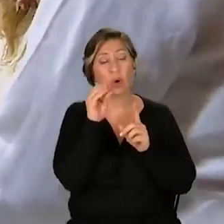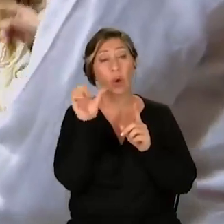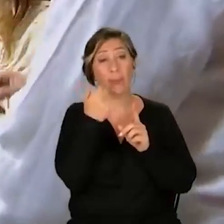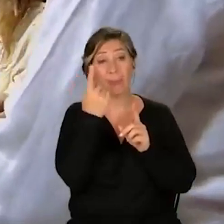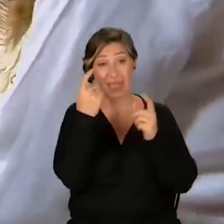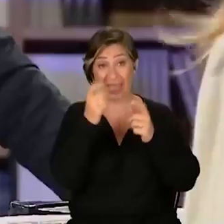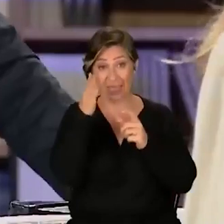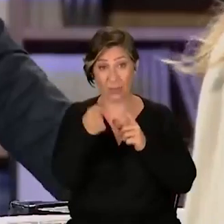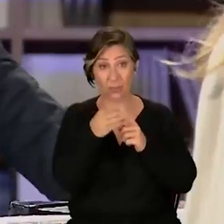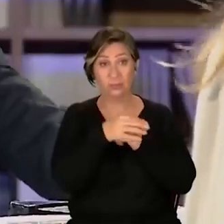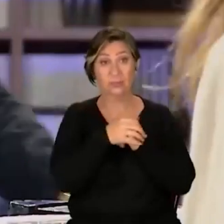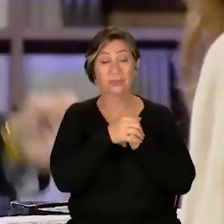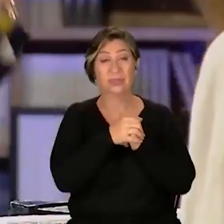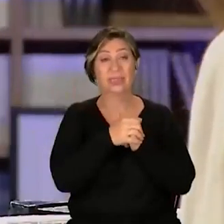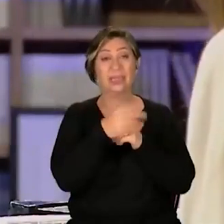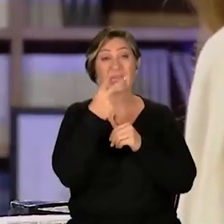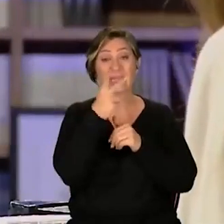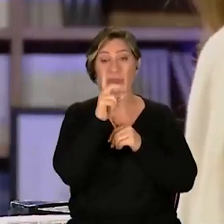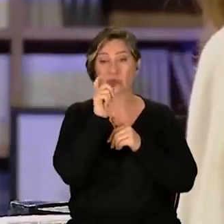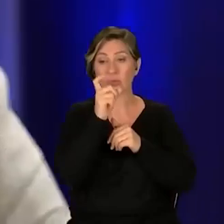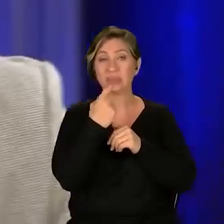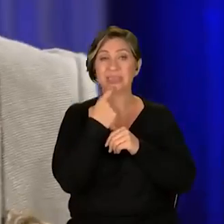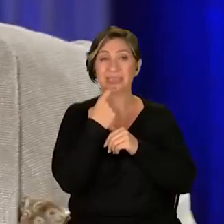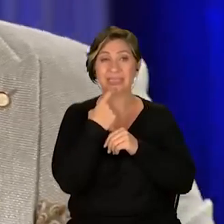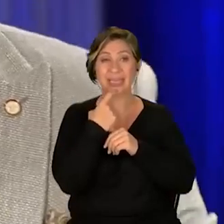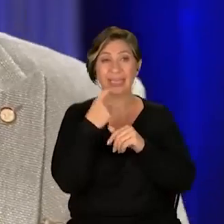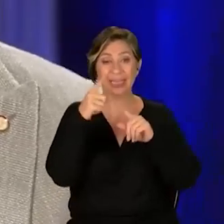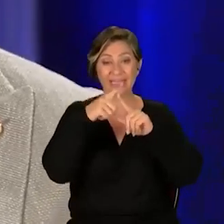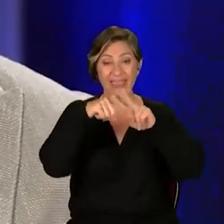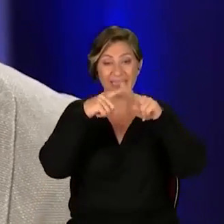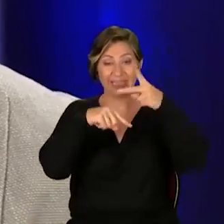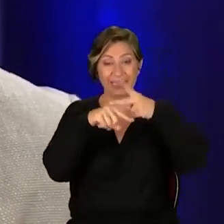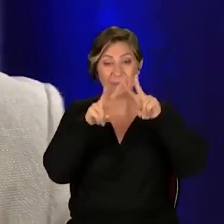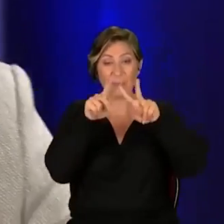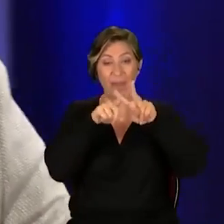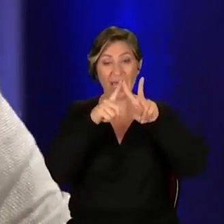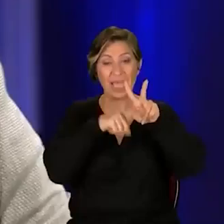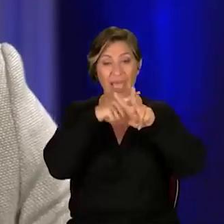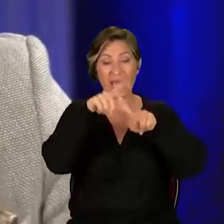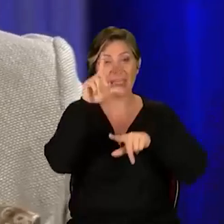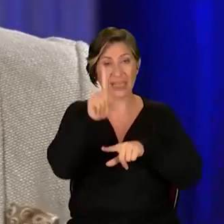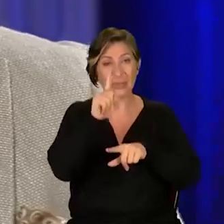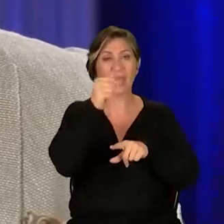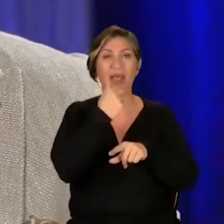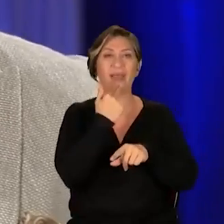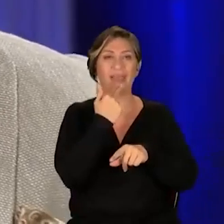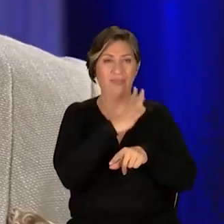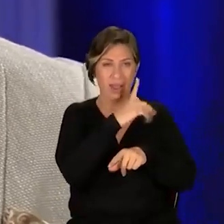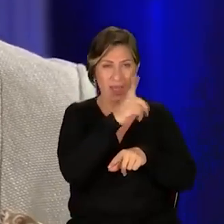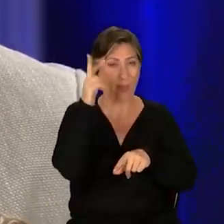yere geliyorum. Bakın. Çalışmalar. Şimdi 2009 yılında Tazmanyalı ama Amerika'da yaşayan Elizabeth Blackburn diye bir